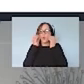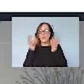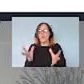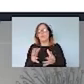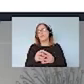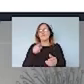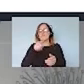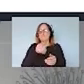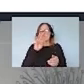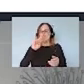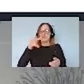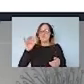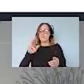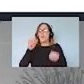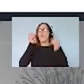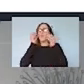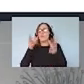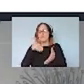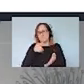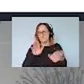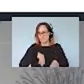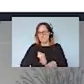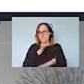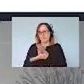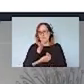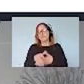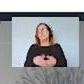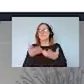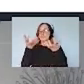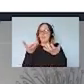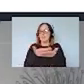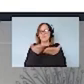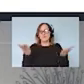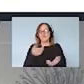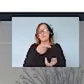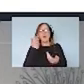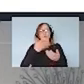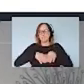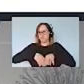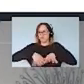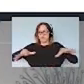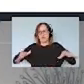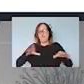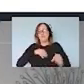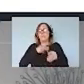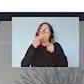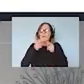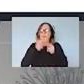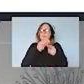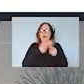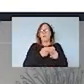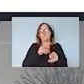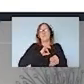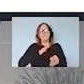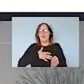transformator kultury może pomóc. Tutaj zachęcam, on jest bardzo rozbudowany, można sobie powolutku w